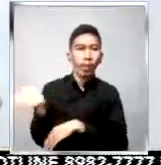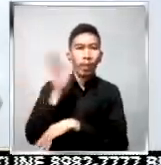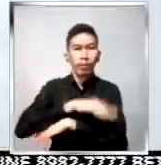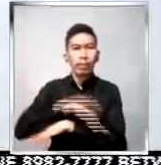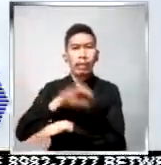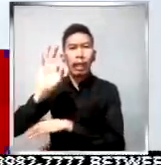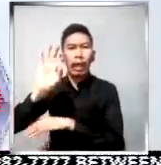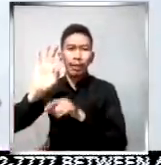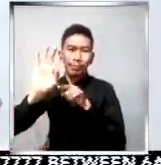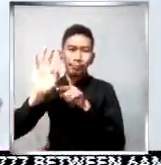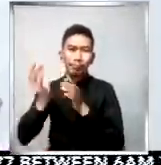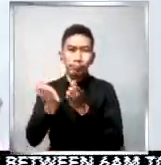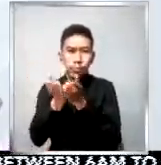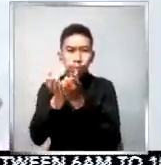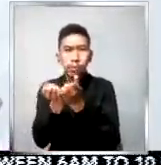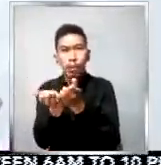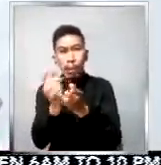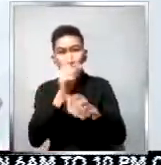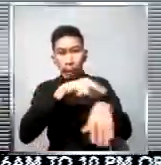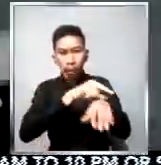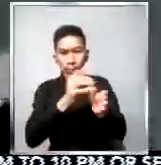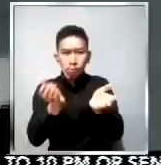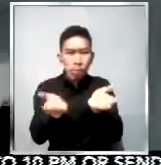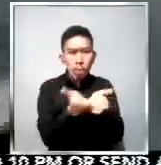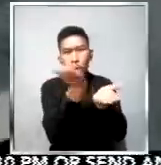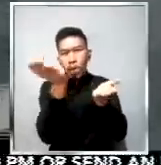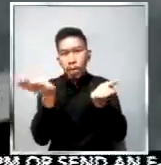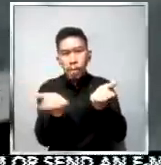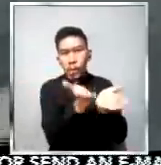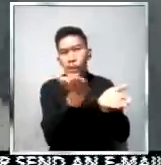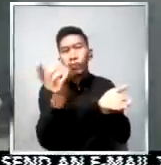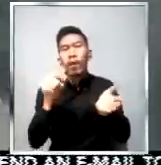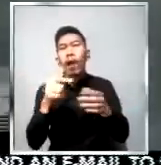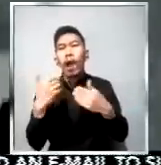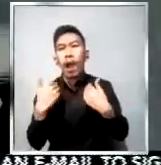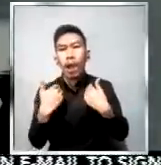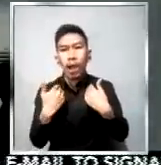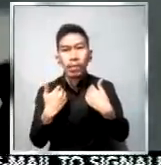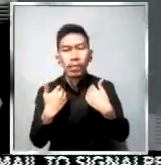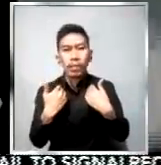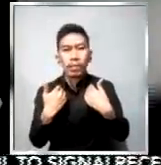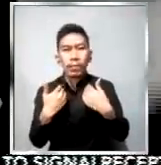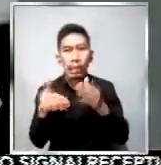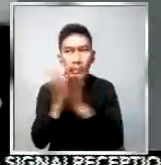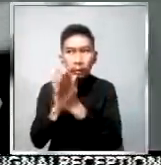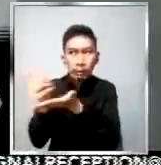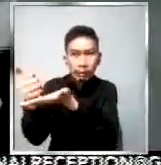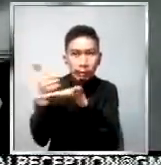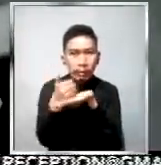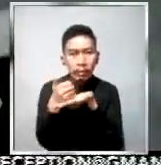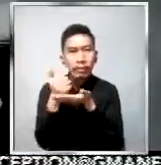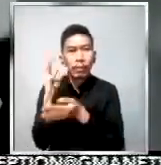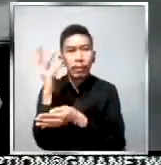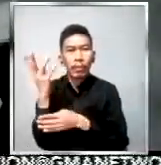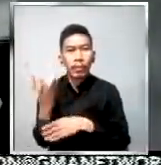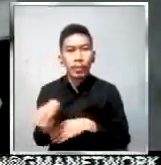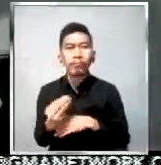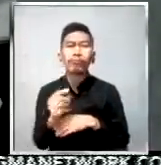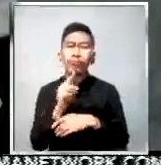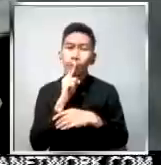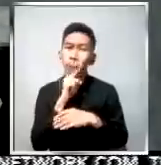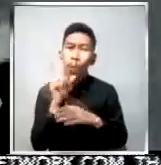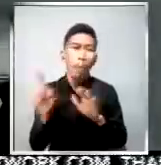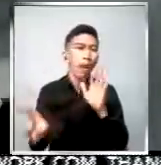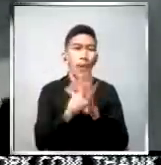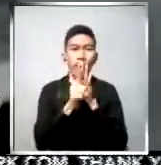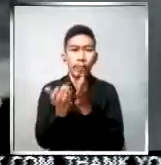ng tulong sa iba't ibang bahagi ng Batangas. Bawal talagang bumiyahe ang mga sasakyang pandagat sa ganitong panahon. Kaya nakaangkla lang daw